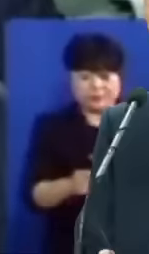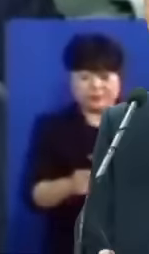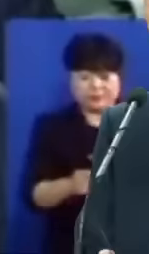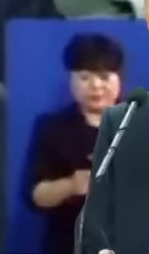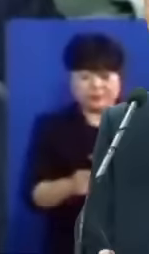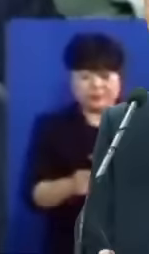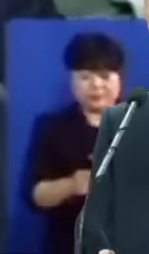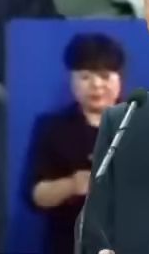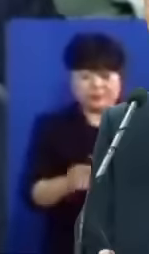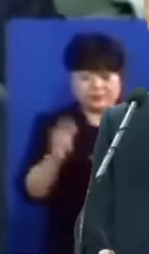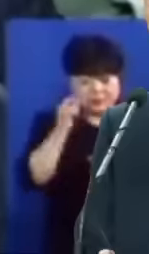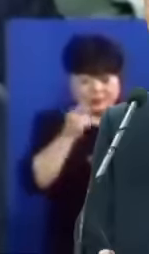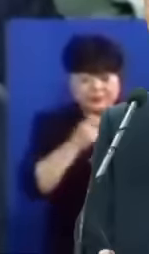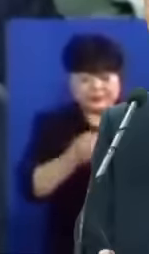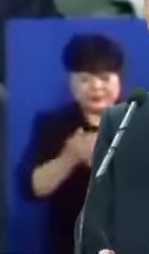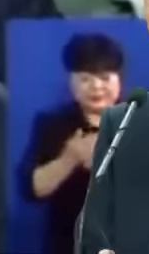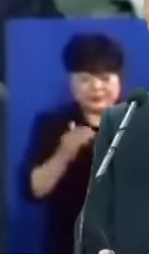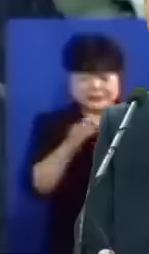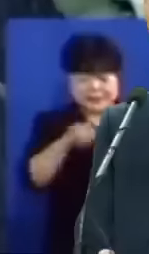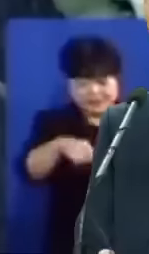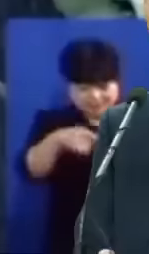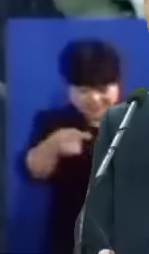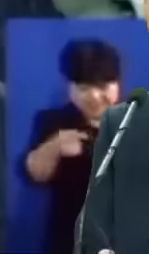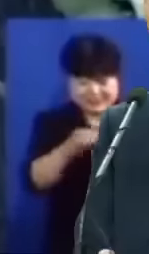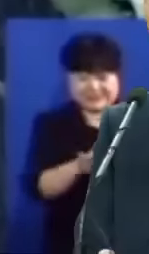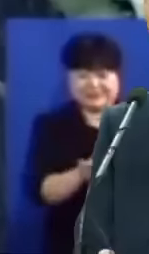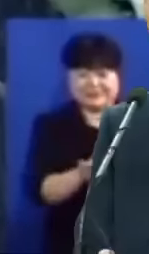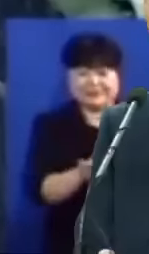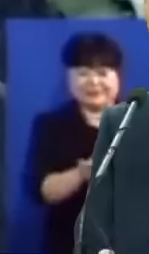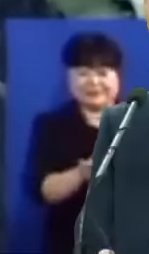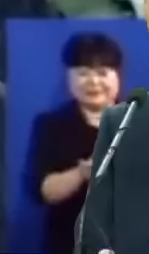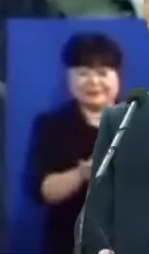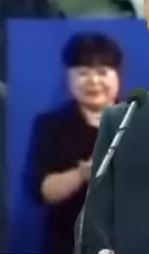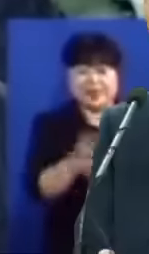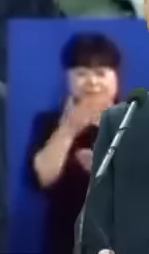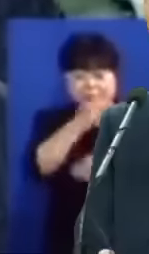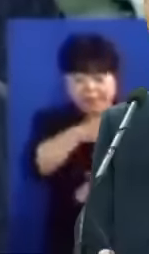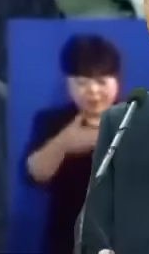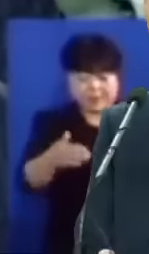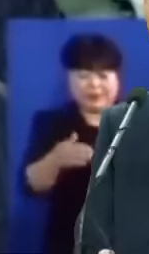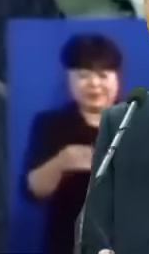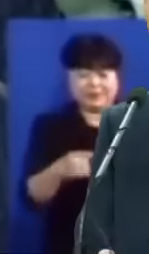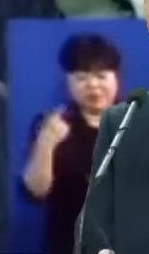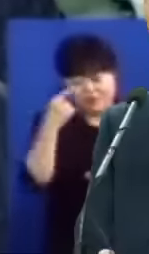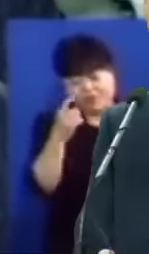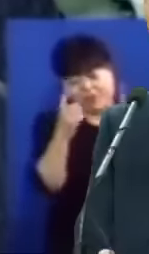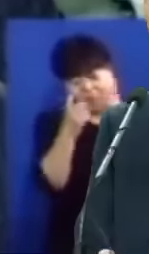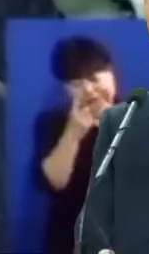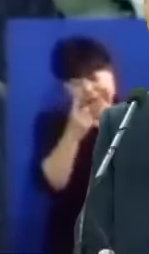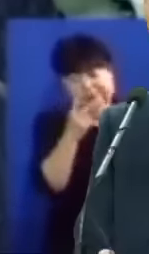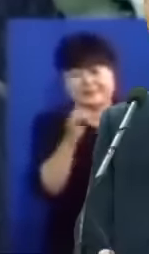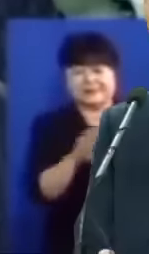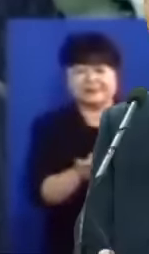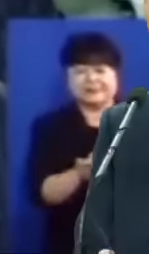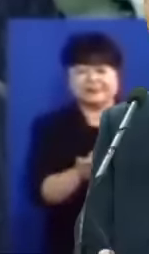일이 있어도 집에 들어와서 밥상 앞에 서로 얼굴을 대하고 앉아서